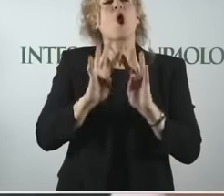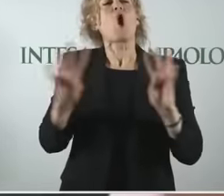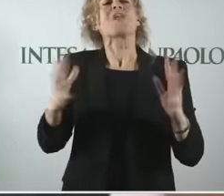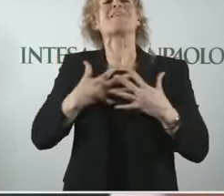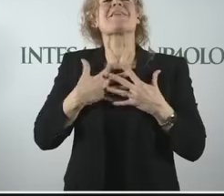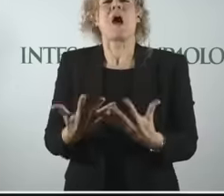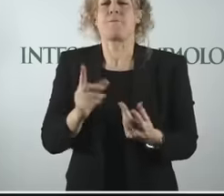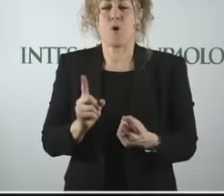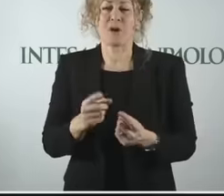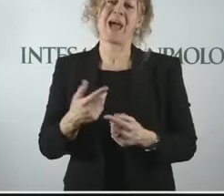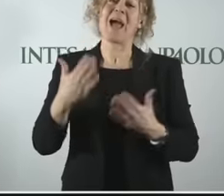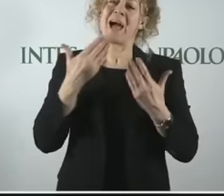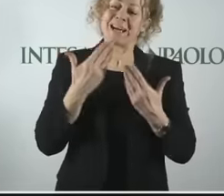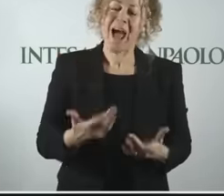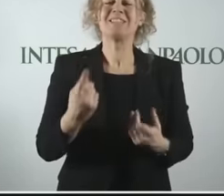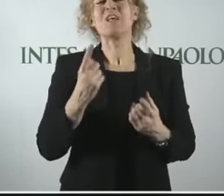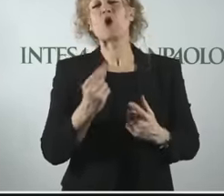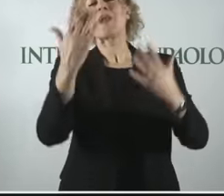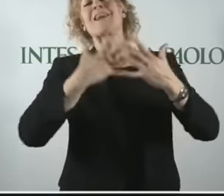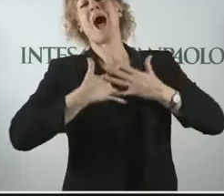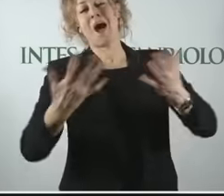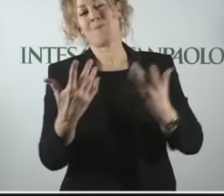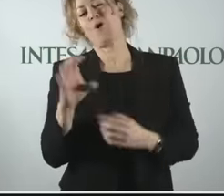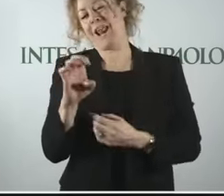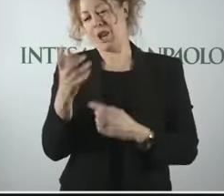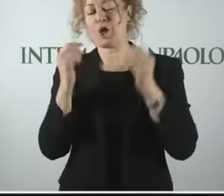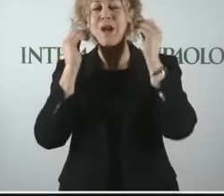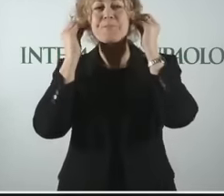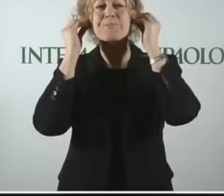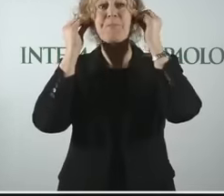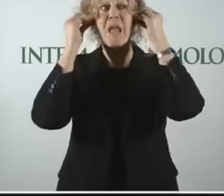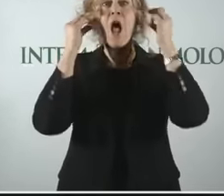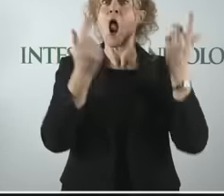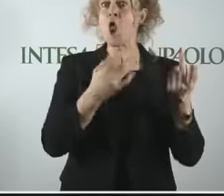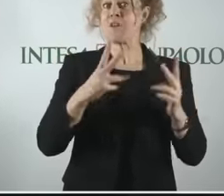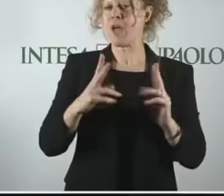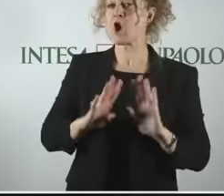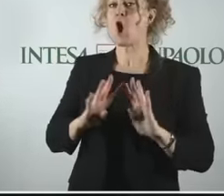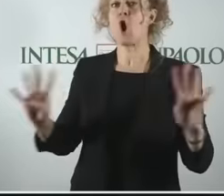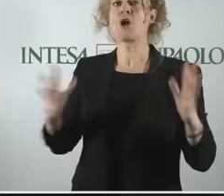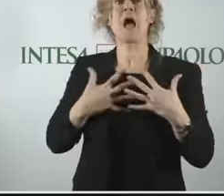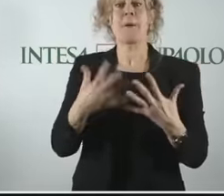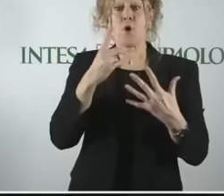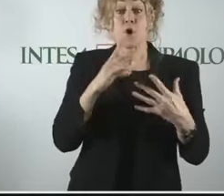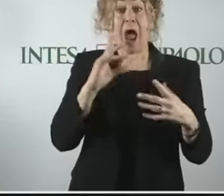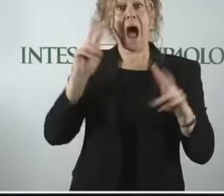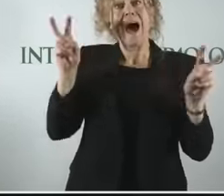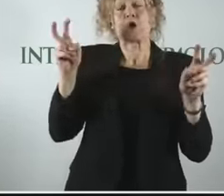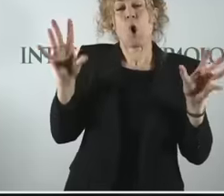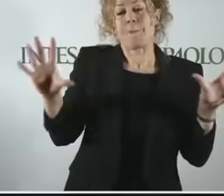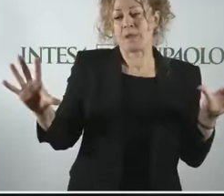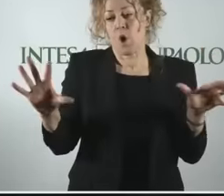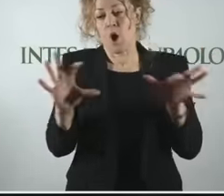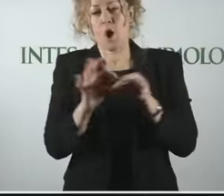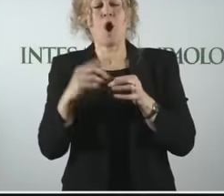grazie con amore Eleonora Allora beh Le corti d'amore sono uno degli argomenti collegati col grande tema della